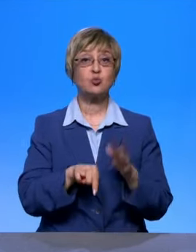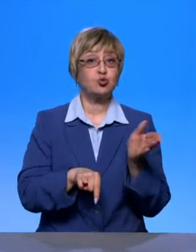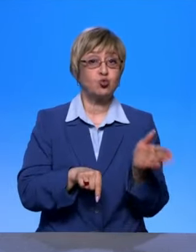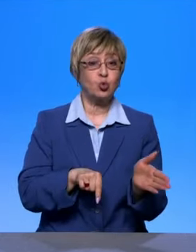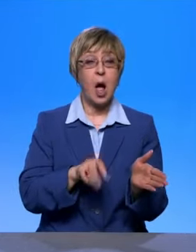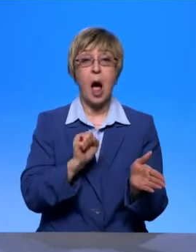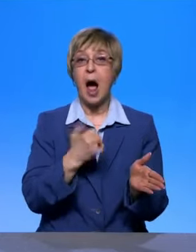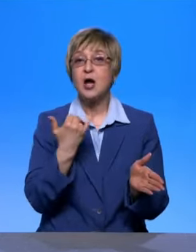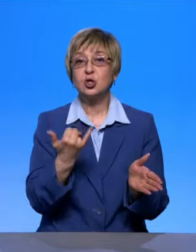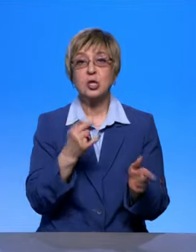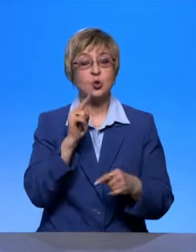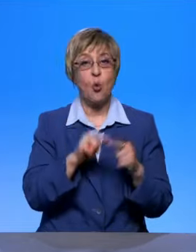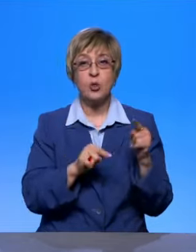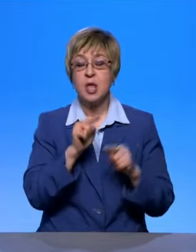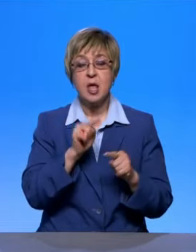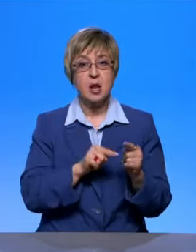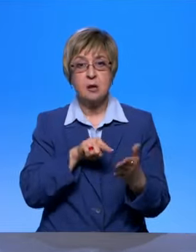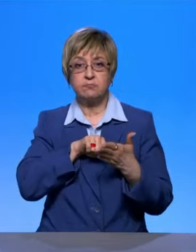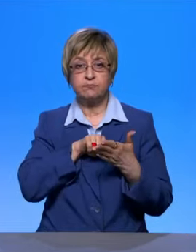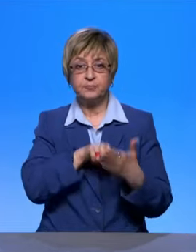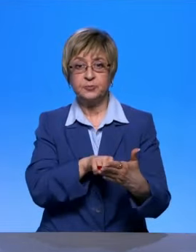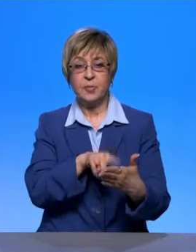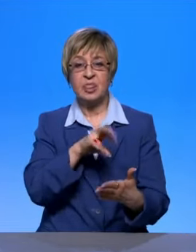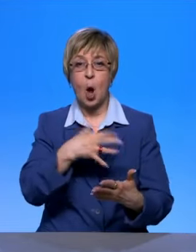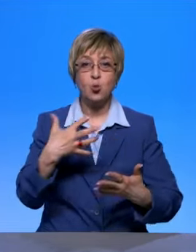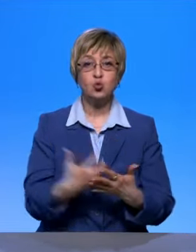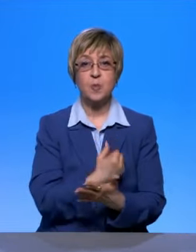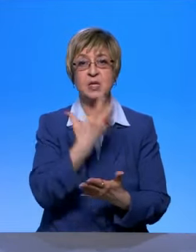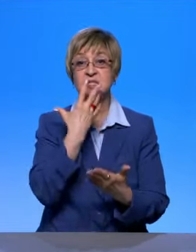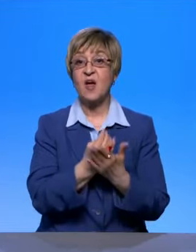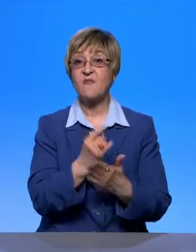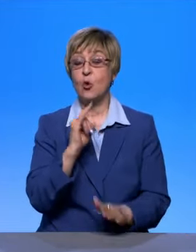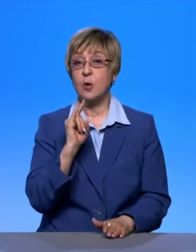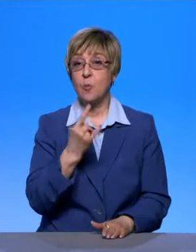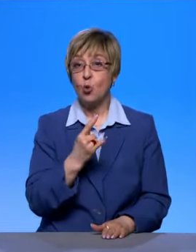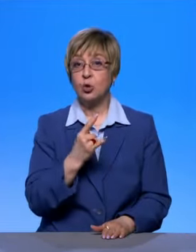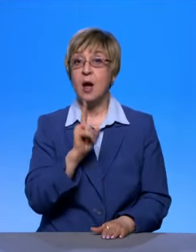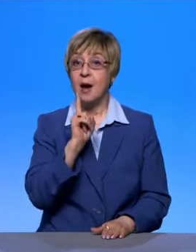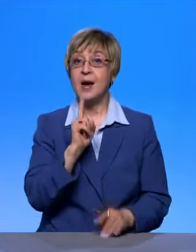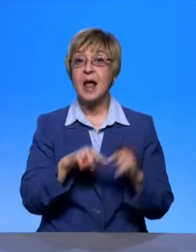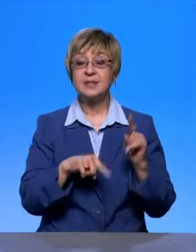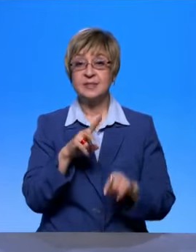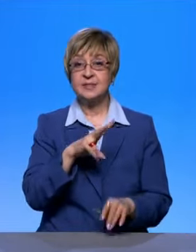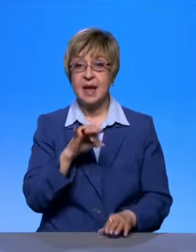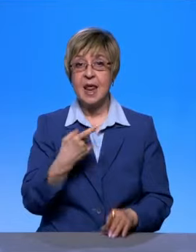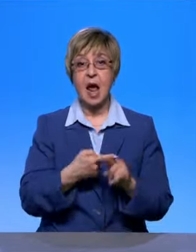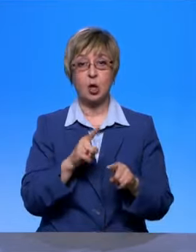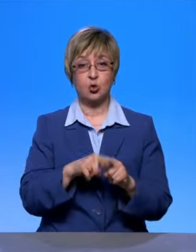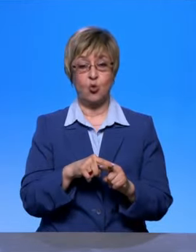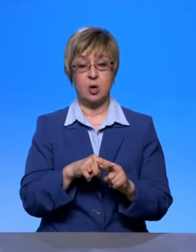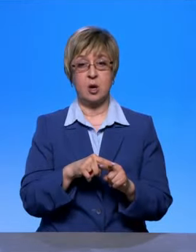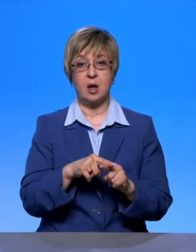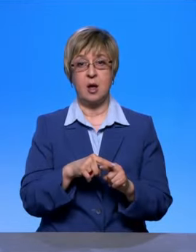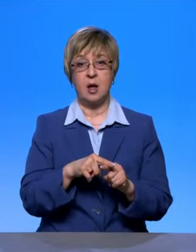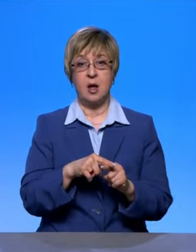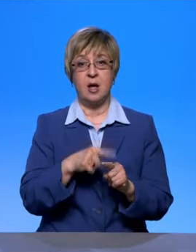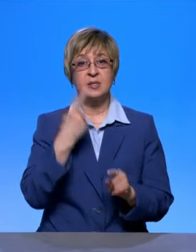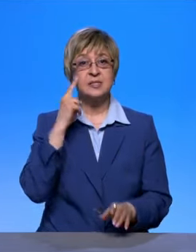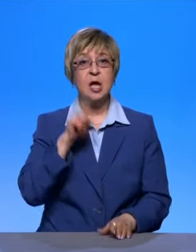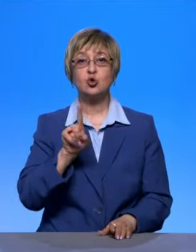сейчас родители настолько нацелены на успех своего ребенка, родители, пережившие 90-е, 2000-е, которые понимают,